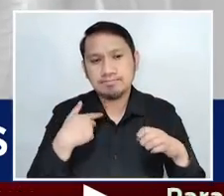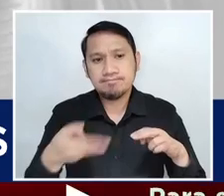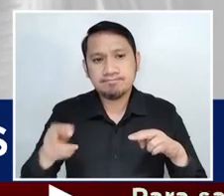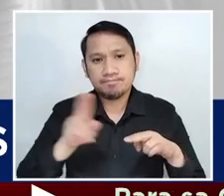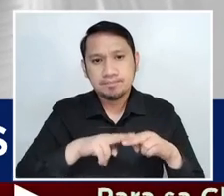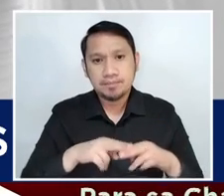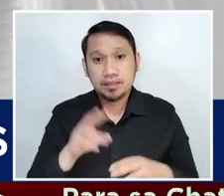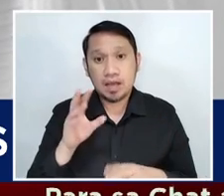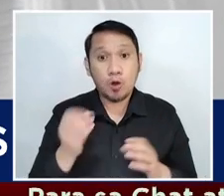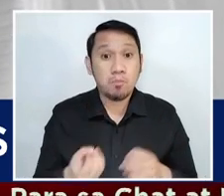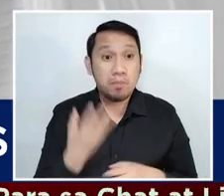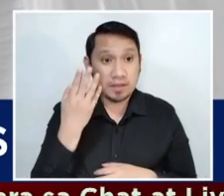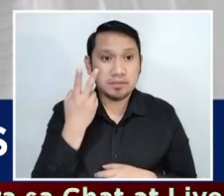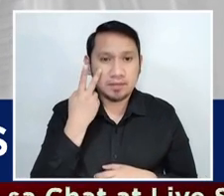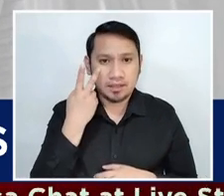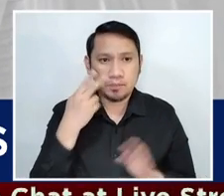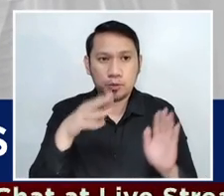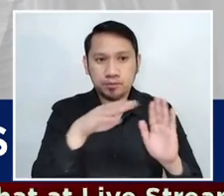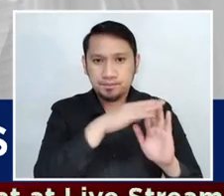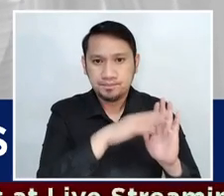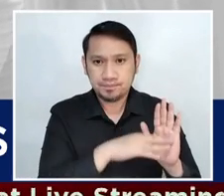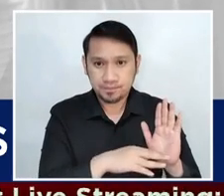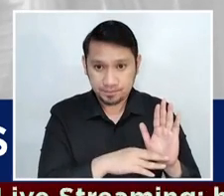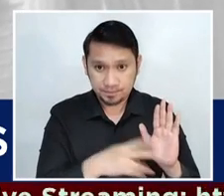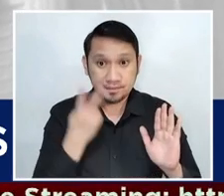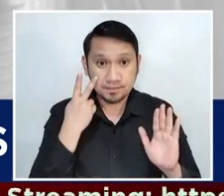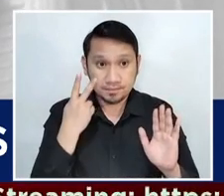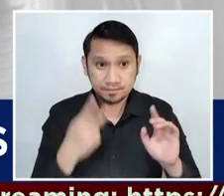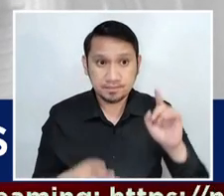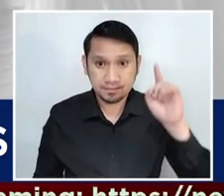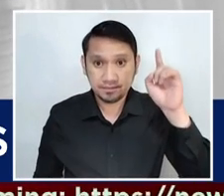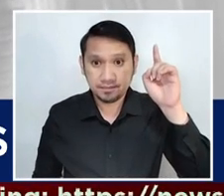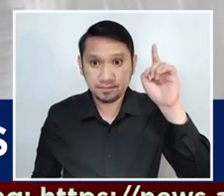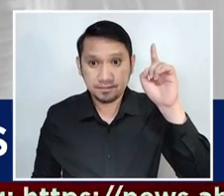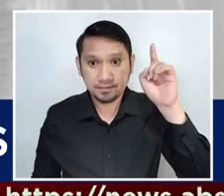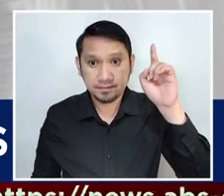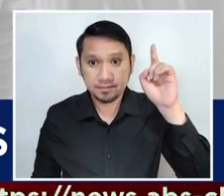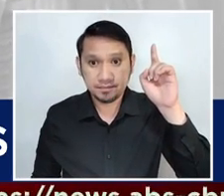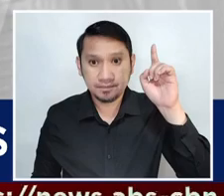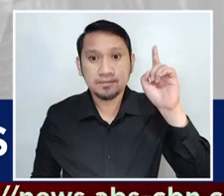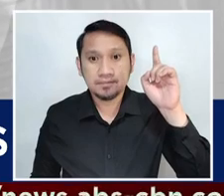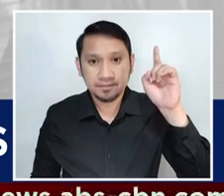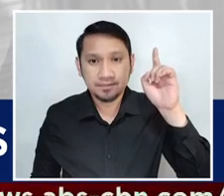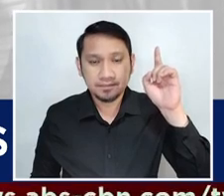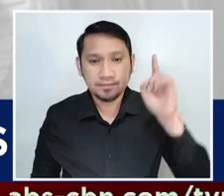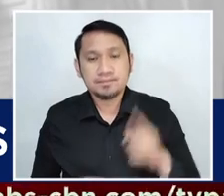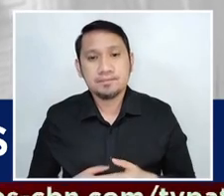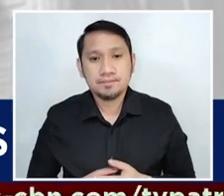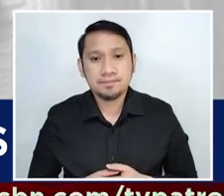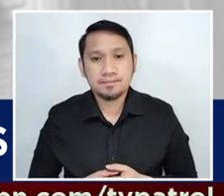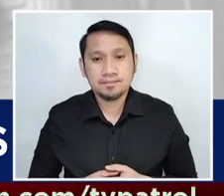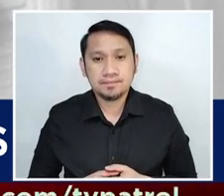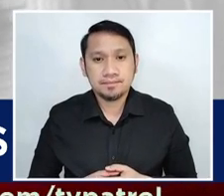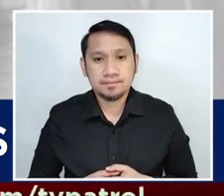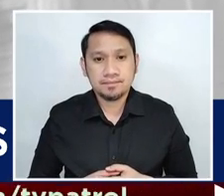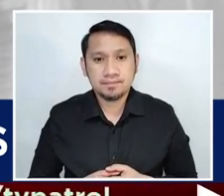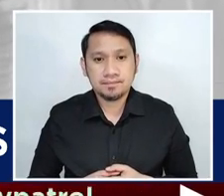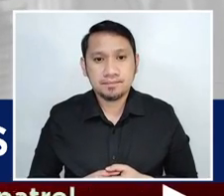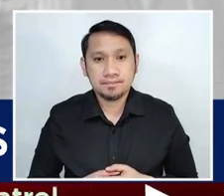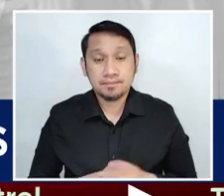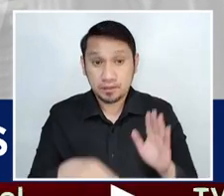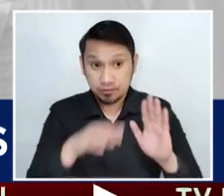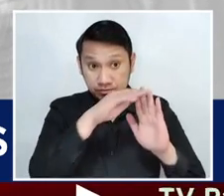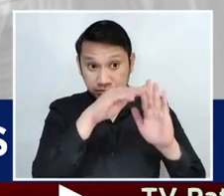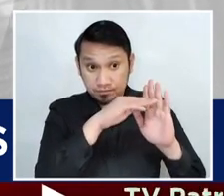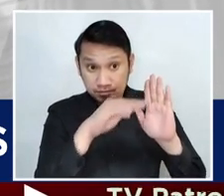6 pesos at 10 centavos kada litro ng diesel na pareho ng taas presyo sa kerosene at 1 peso at 40 centavos